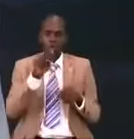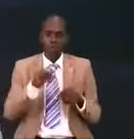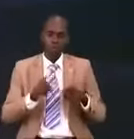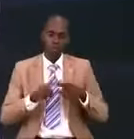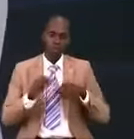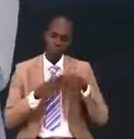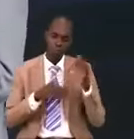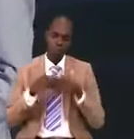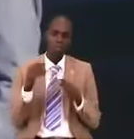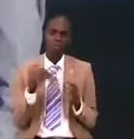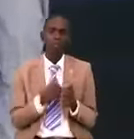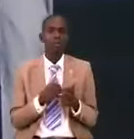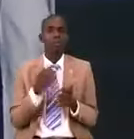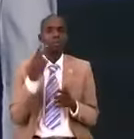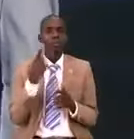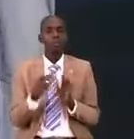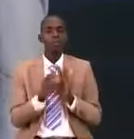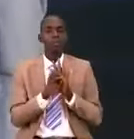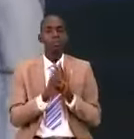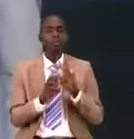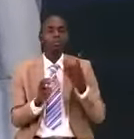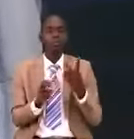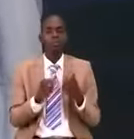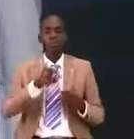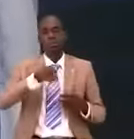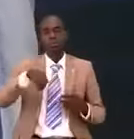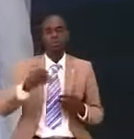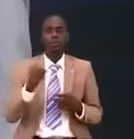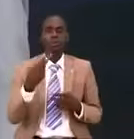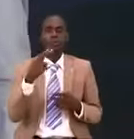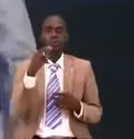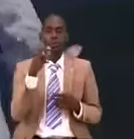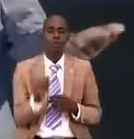devait cultiver le courage regardez David